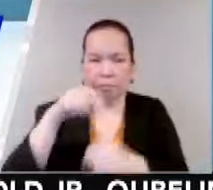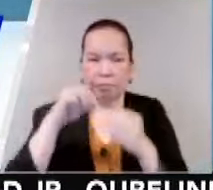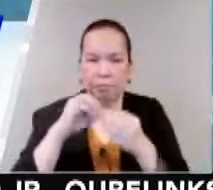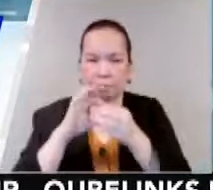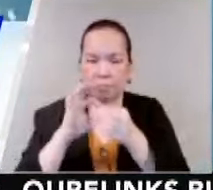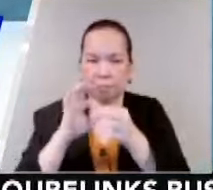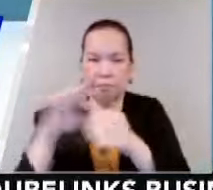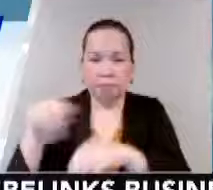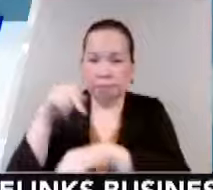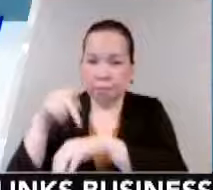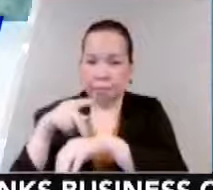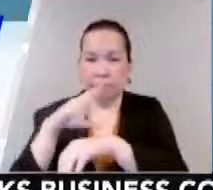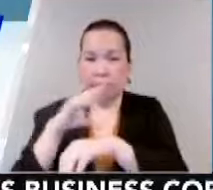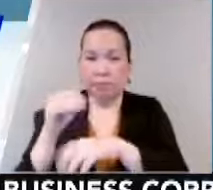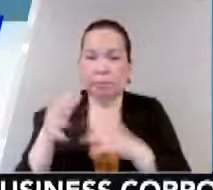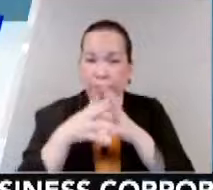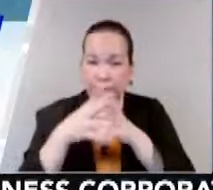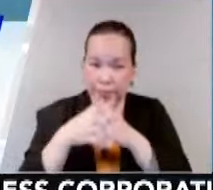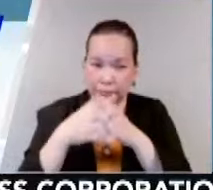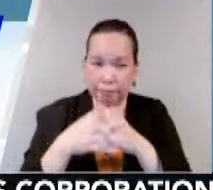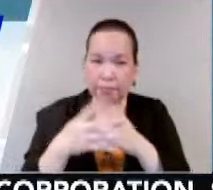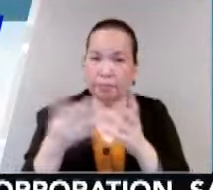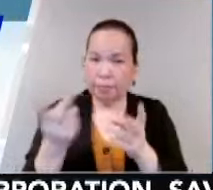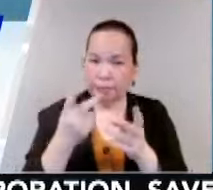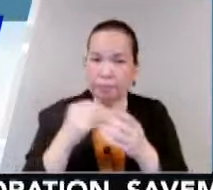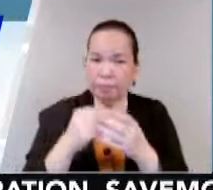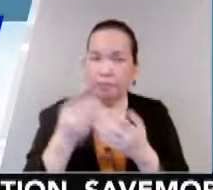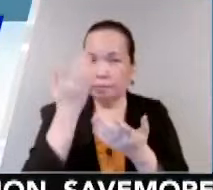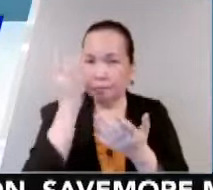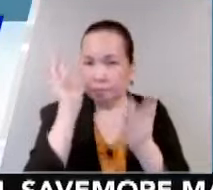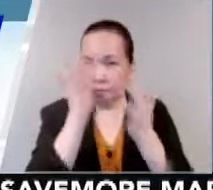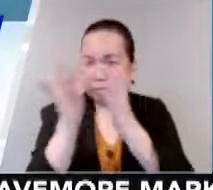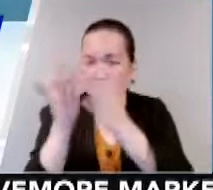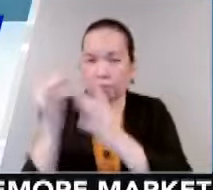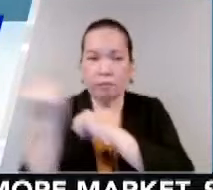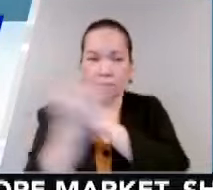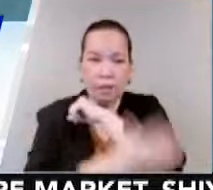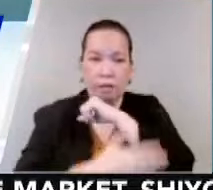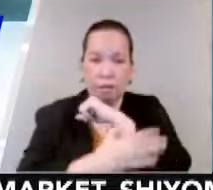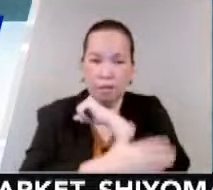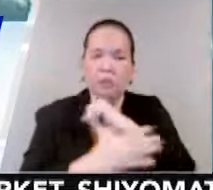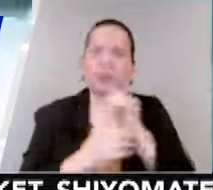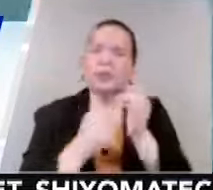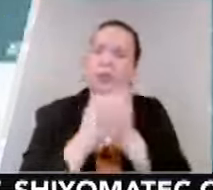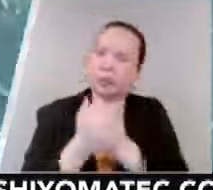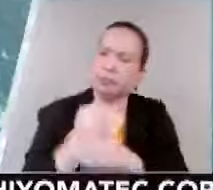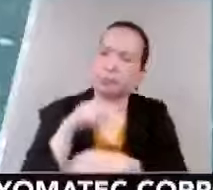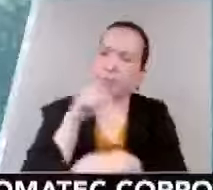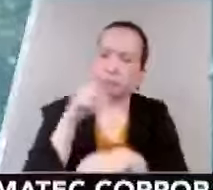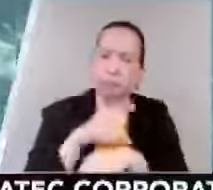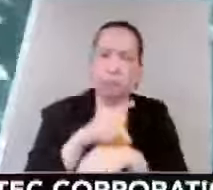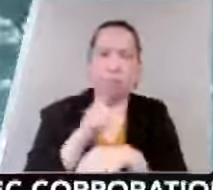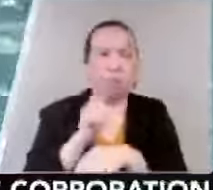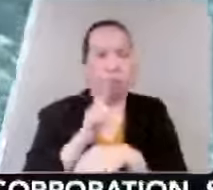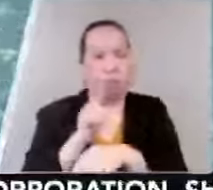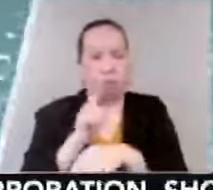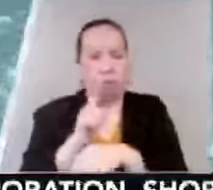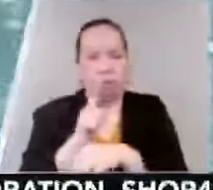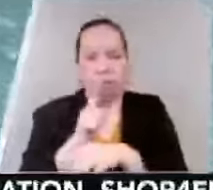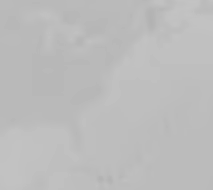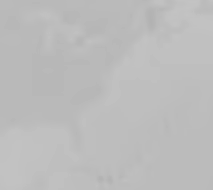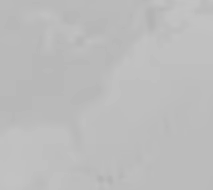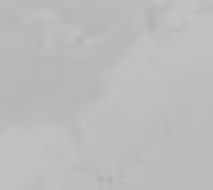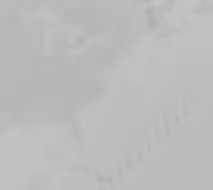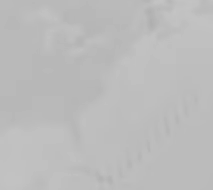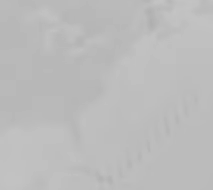rin daw silang makipag-ugnayan sa iba pang mga bansa para tulungan ang Pilipinas sa issue sa West Philippine Sea.